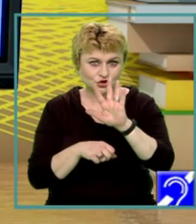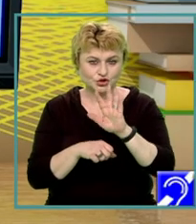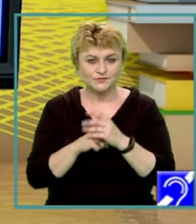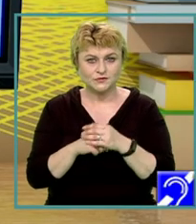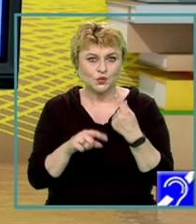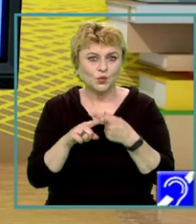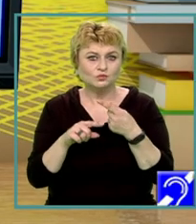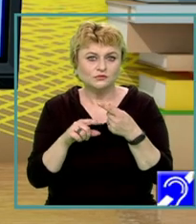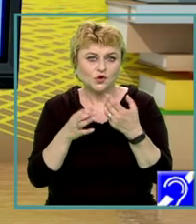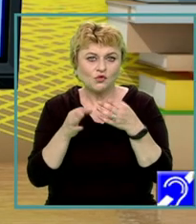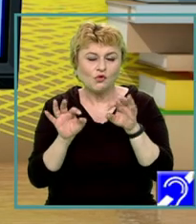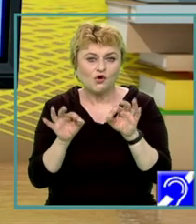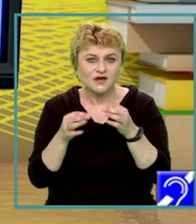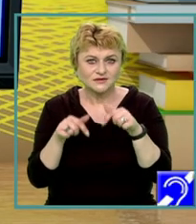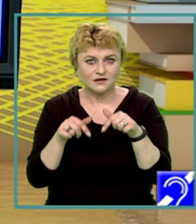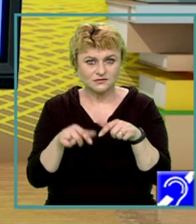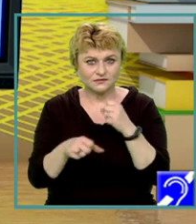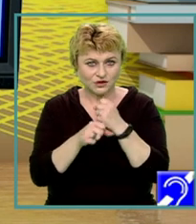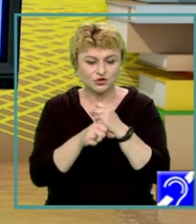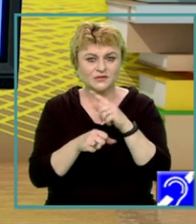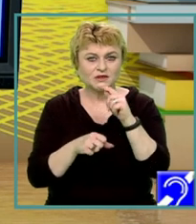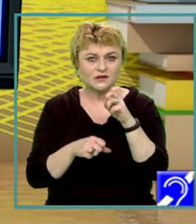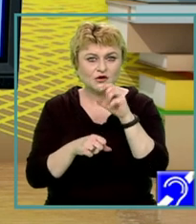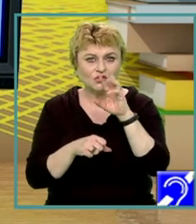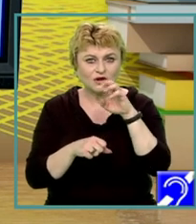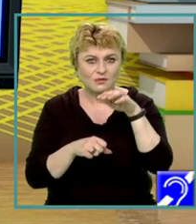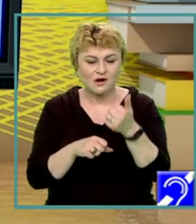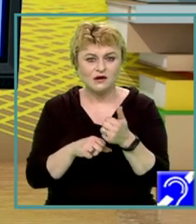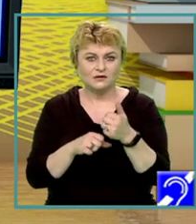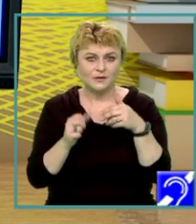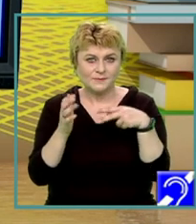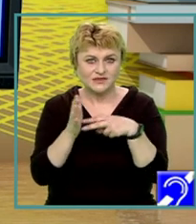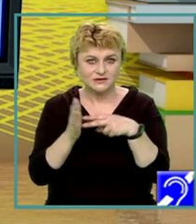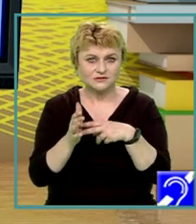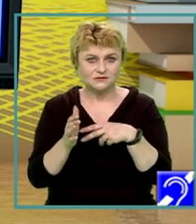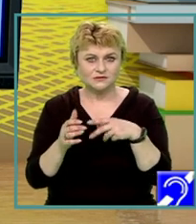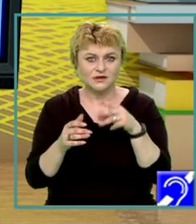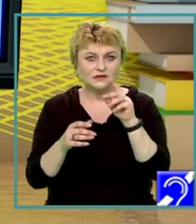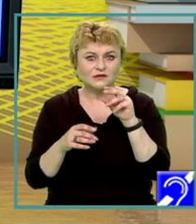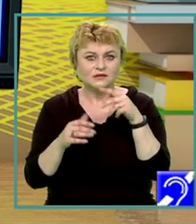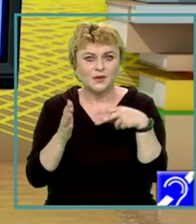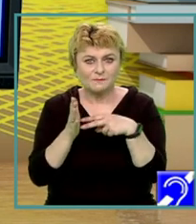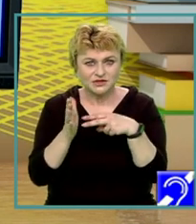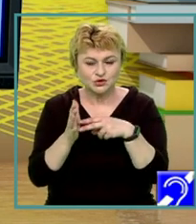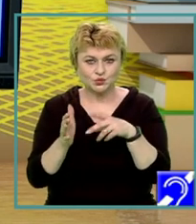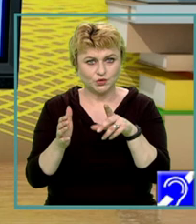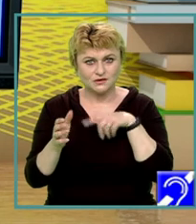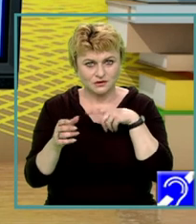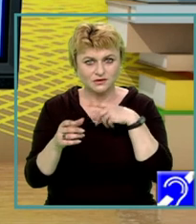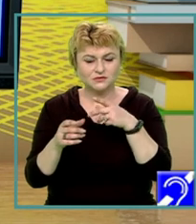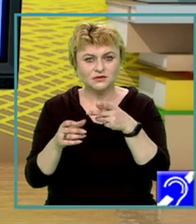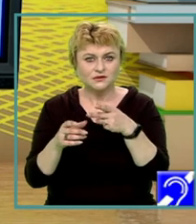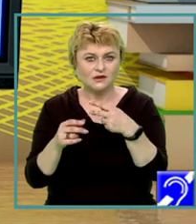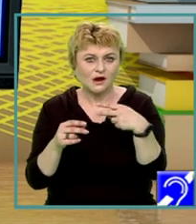ocazia aceasta recapitulăm și teoremă împărțirii cu rest deîmpărțitul este egal cu împărțitorul ori câtul